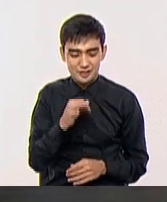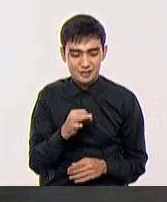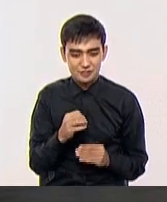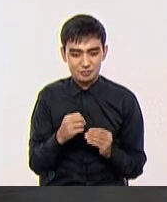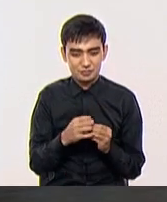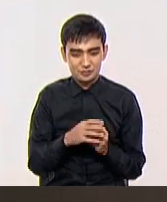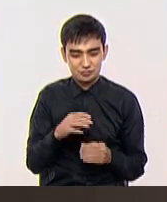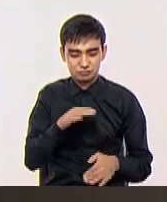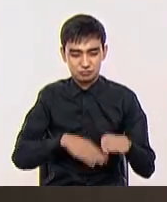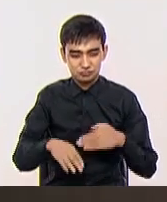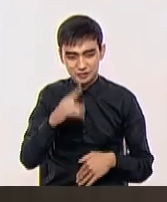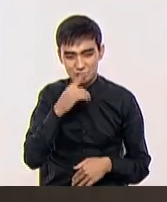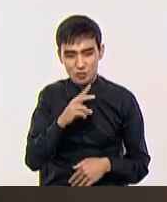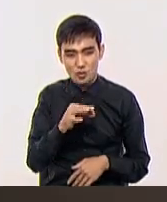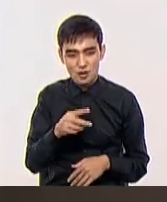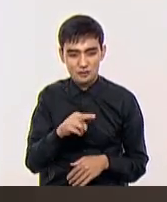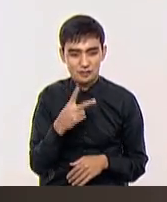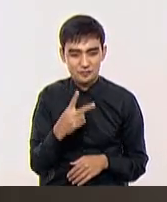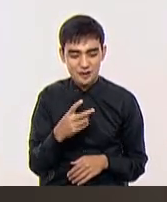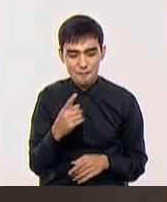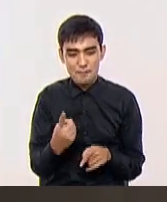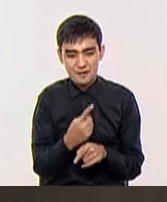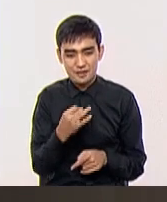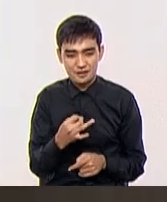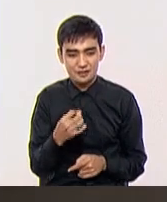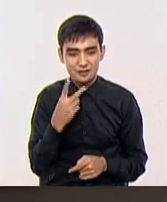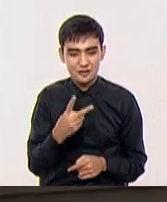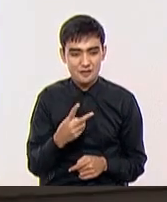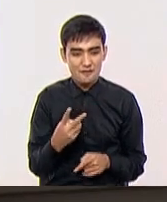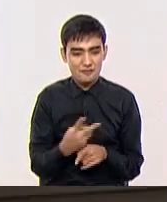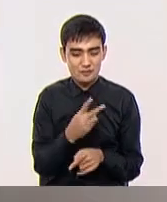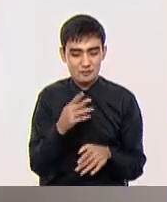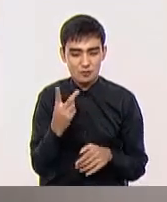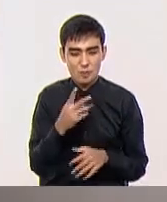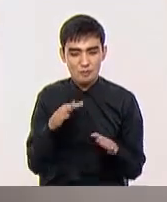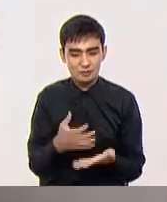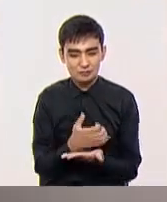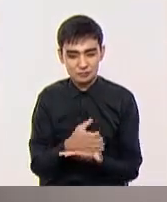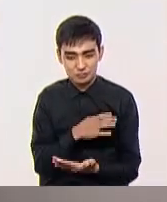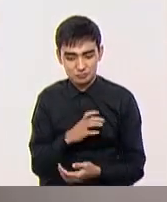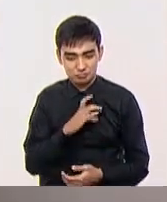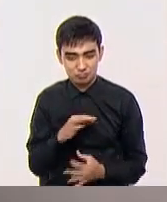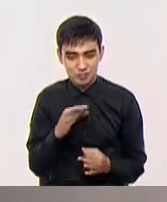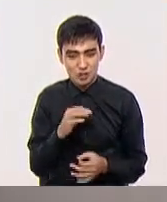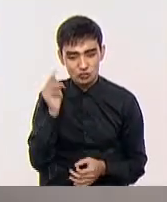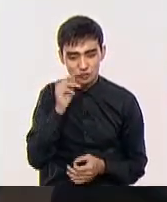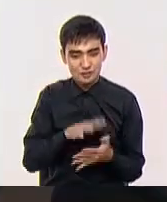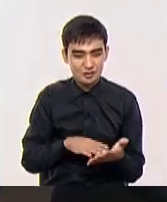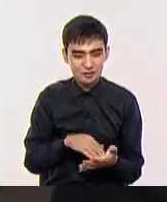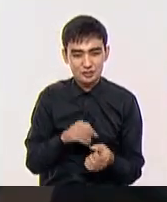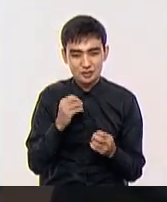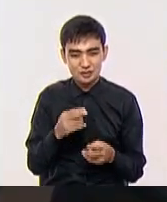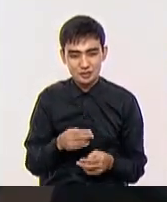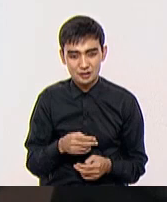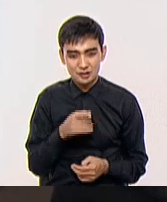по паралимпийскому плаванию Коля занял 2 первых и 2 вторых места. Но дальнейшие победы под вопросом, как и полноценная учеба в школе.